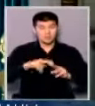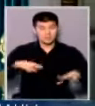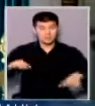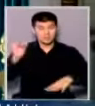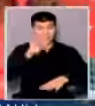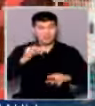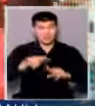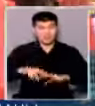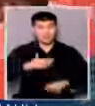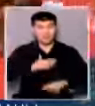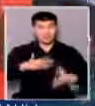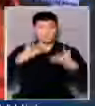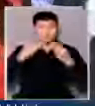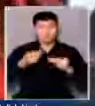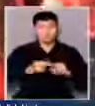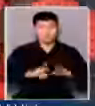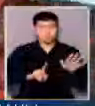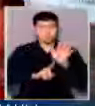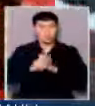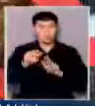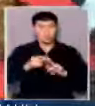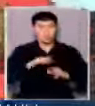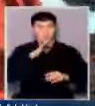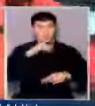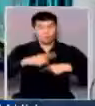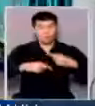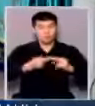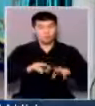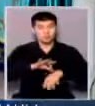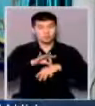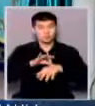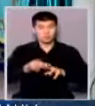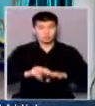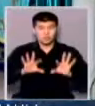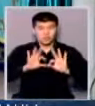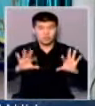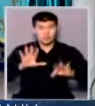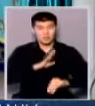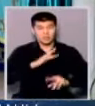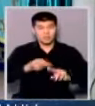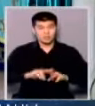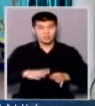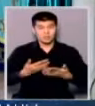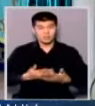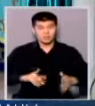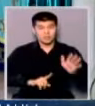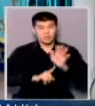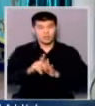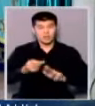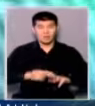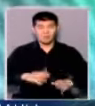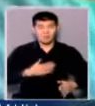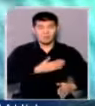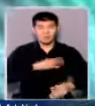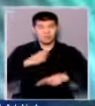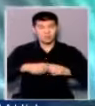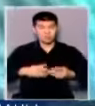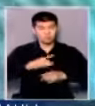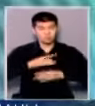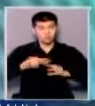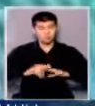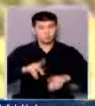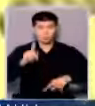тарихындағы елеулі сәттер, рәміздер бекітілген кездер туралы да кеш жүргізушілері мол мәлімет берді. Жүрек қылын шертер патриоттық аманат, құтты